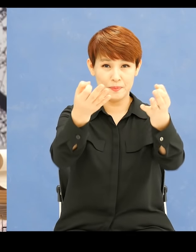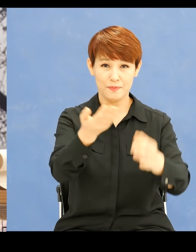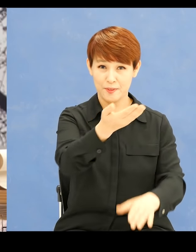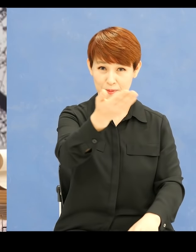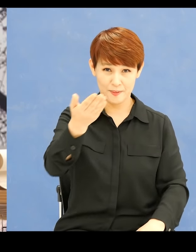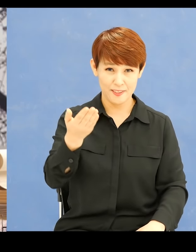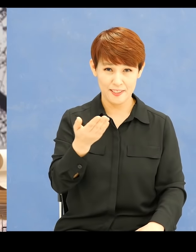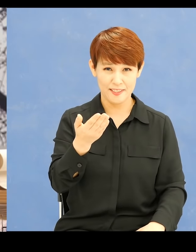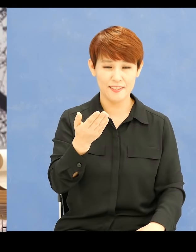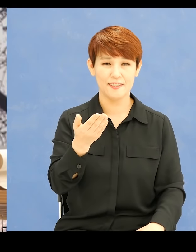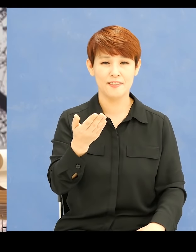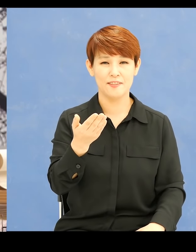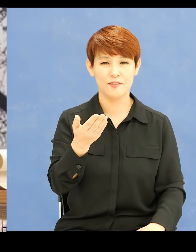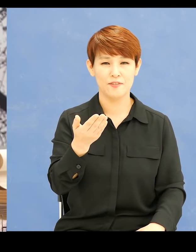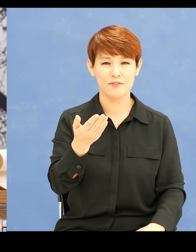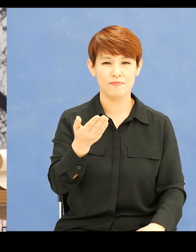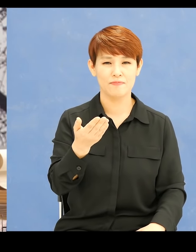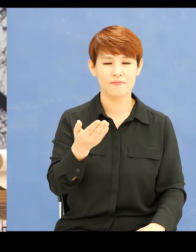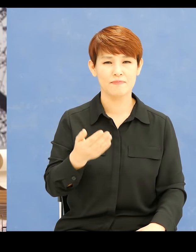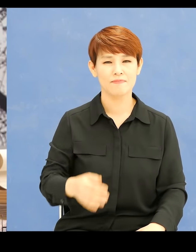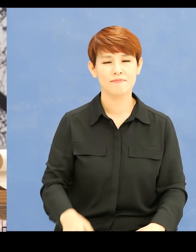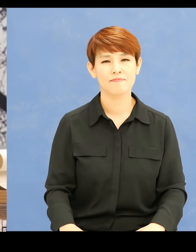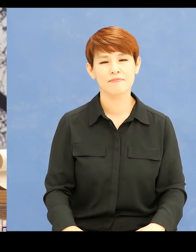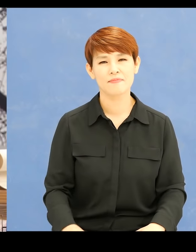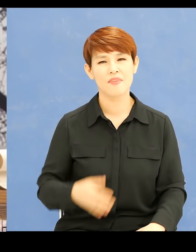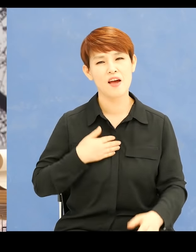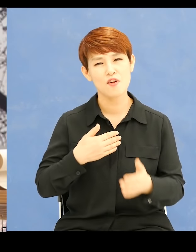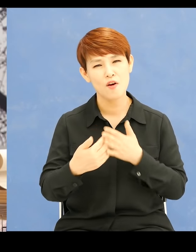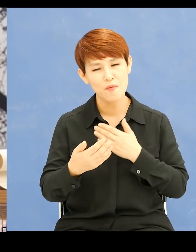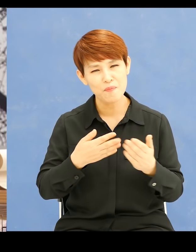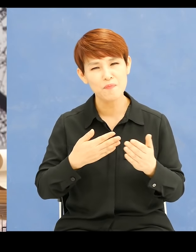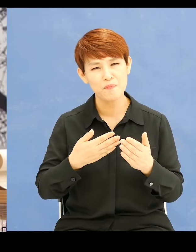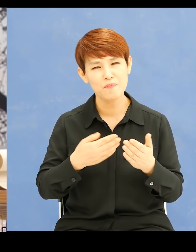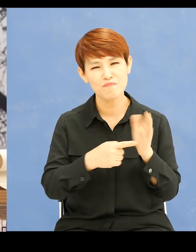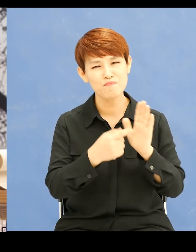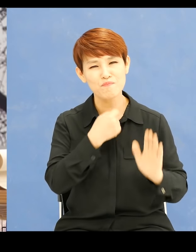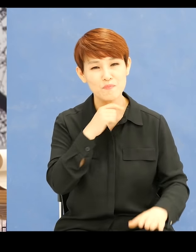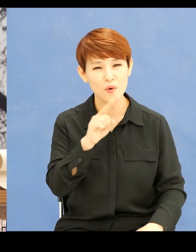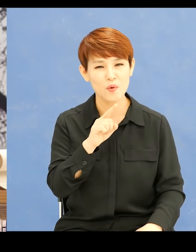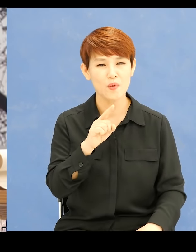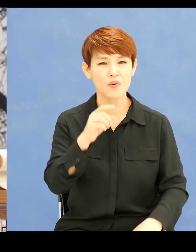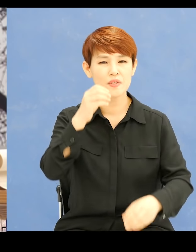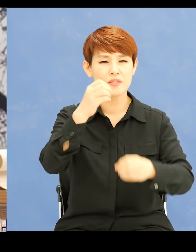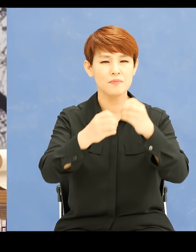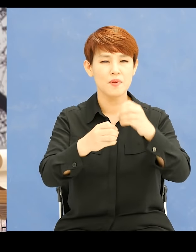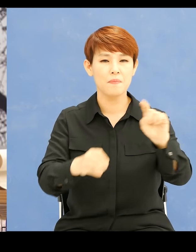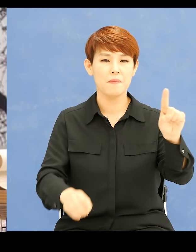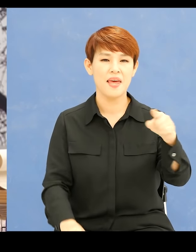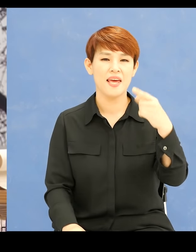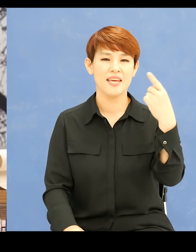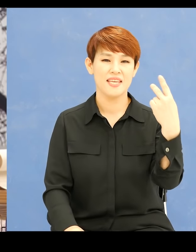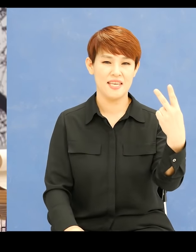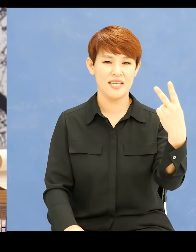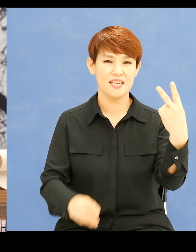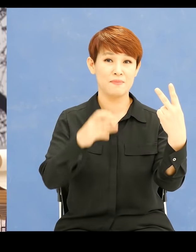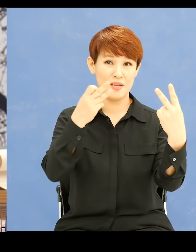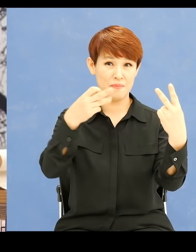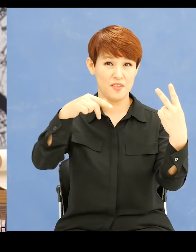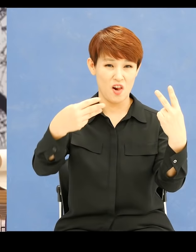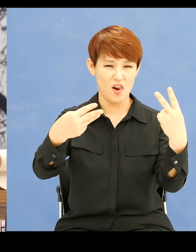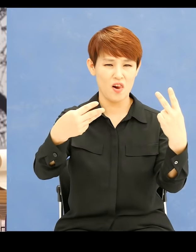살아가면서 그래 내가 현장에서 경험한 이 고생들을 통해서 직접 경험한 고생들을 통해서